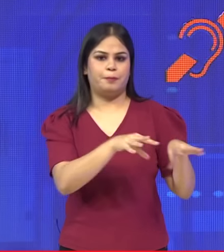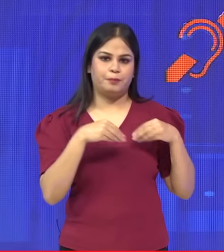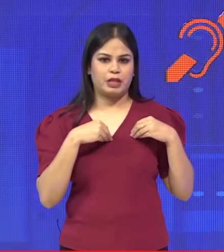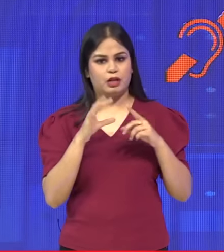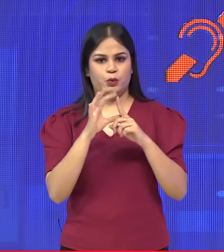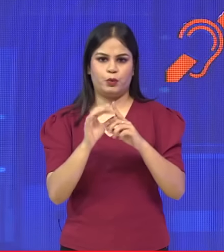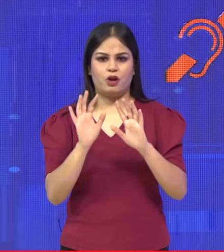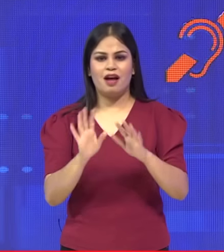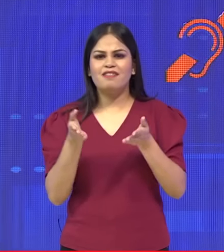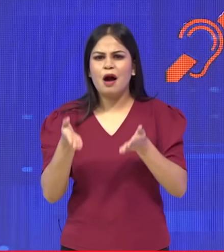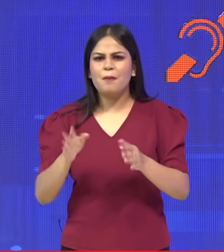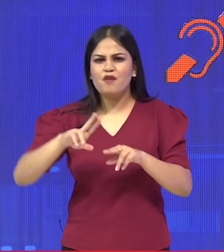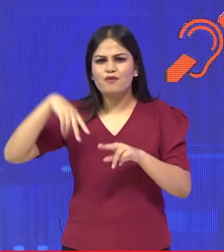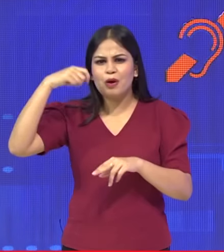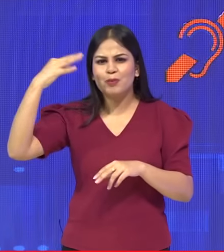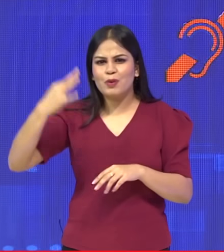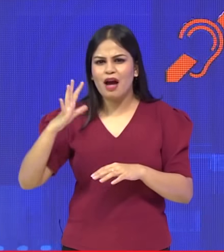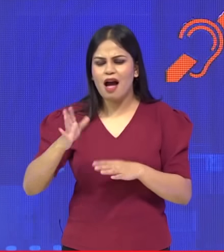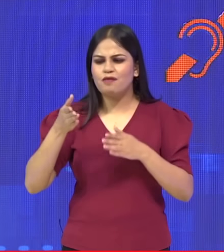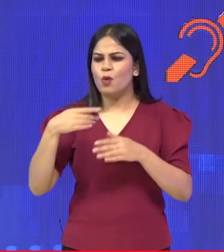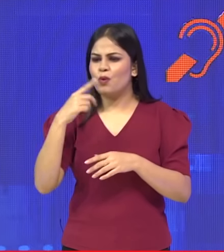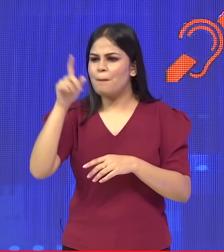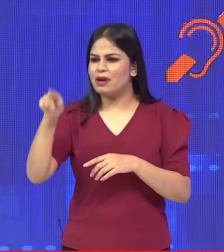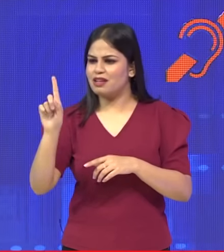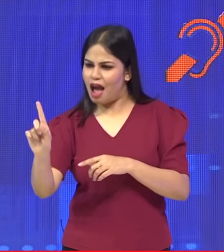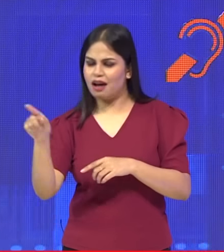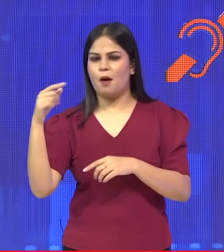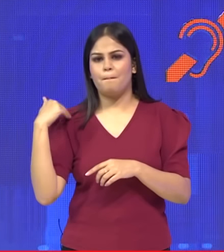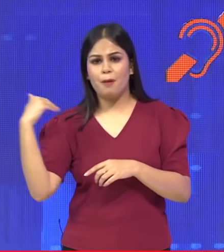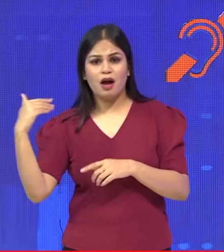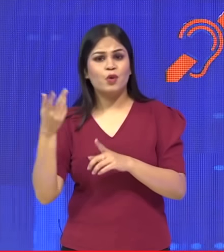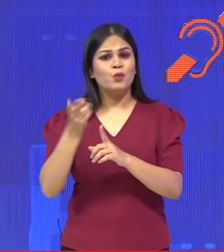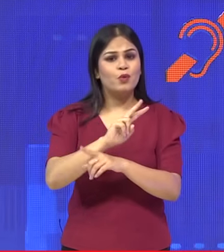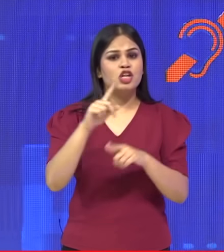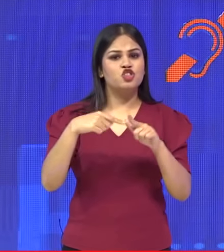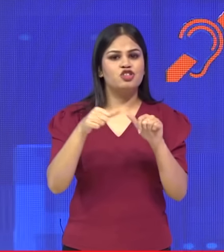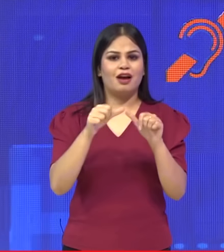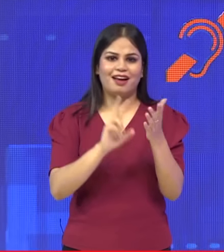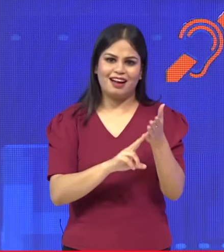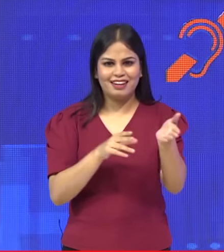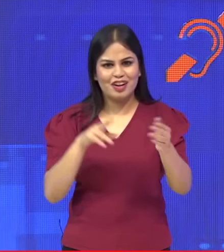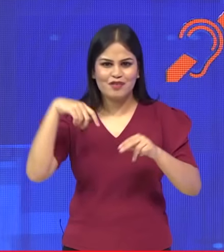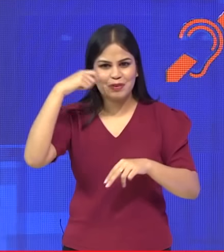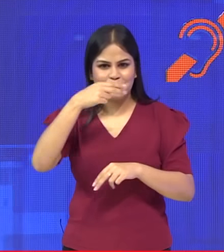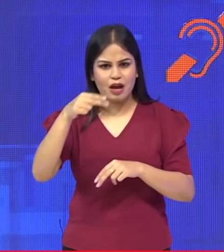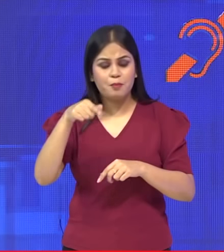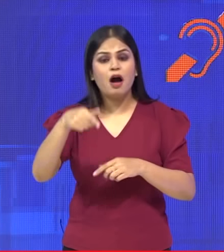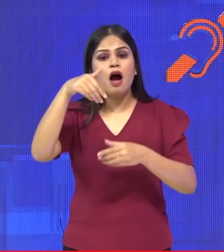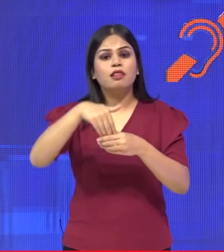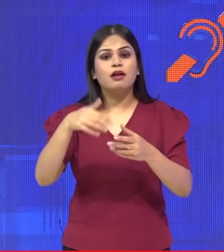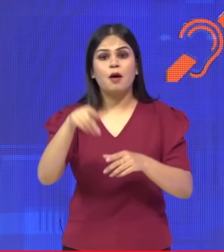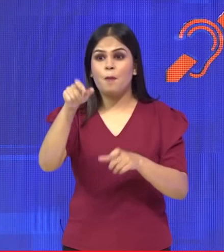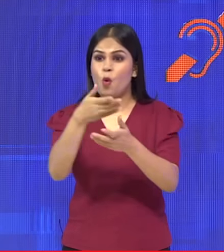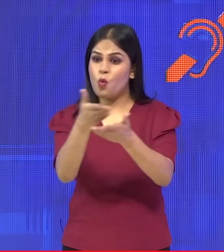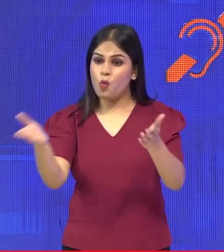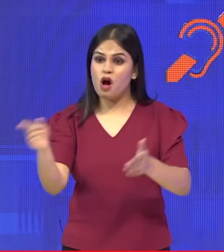किसी के भाई किसी की जान में डायलॉग ही है डेट दे हैव तू बी लकी हंड्रेड टाइम्स आई हैव तू